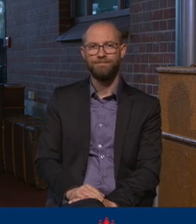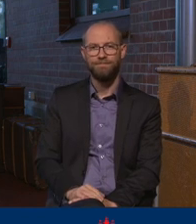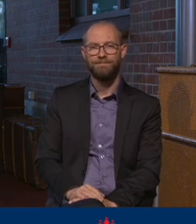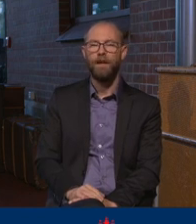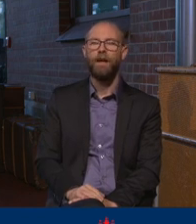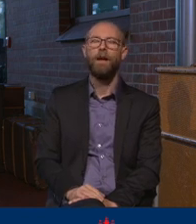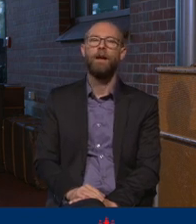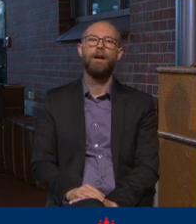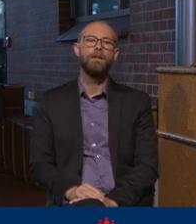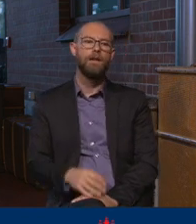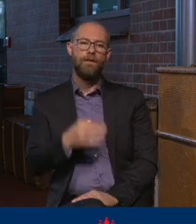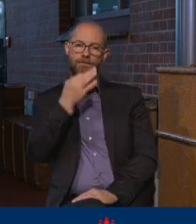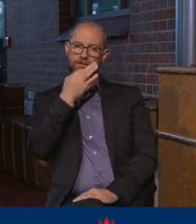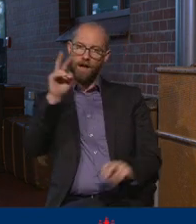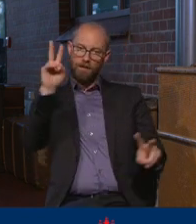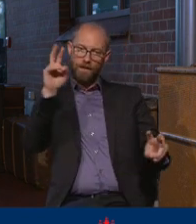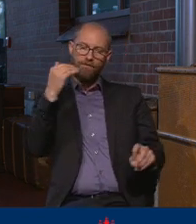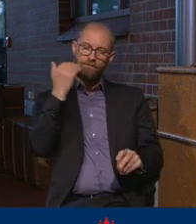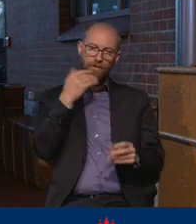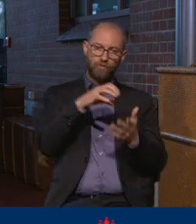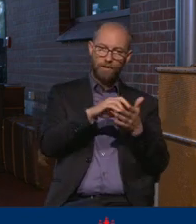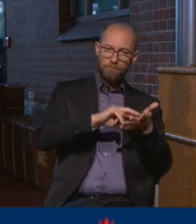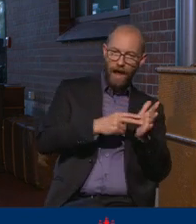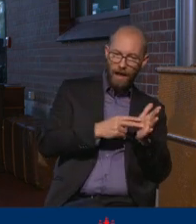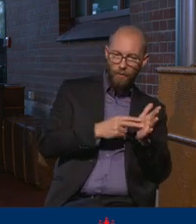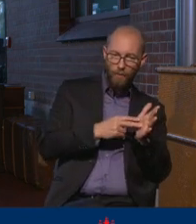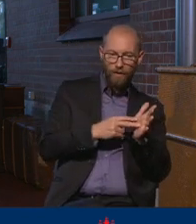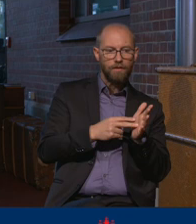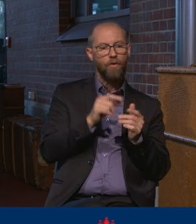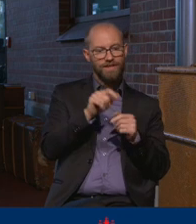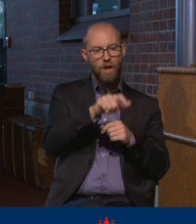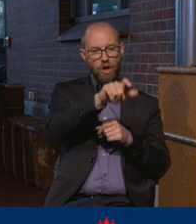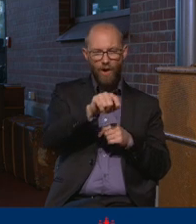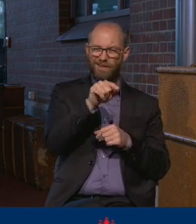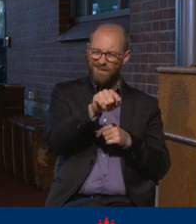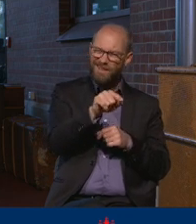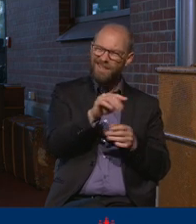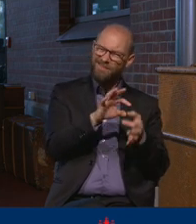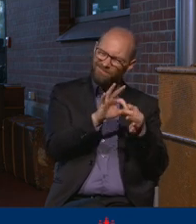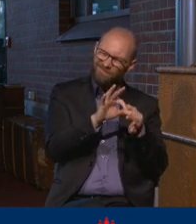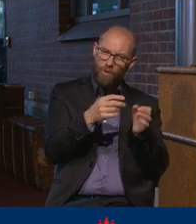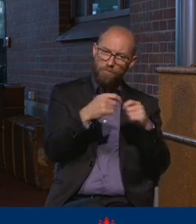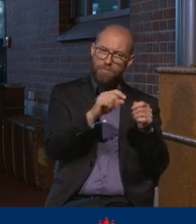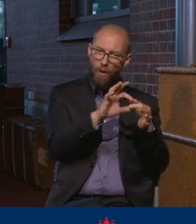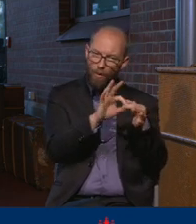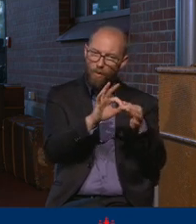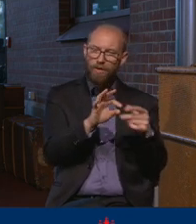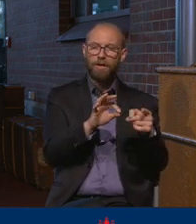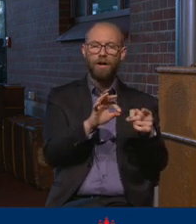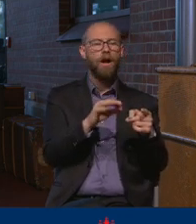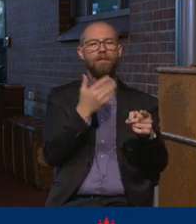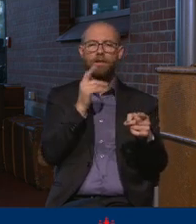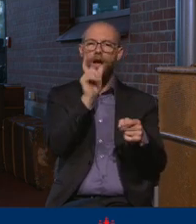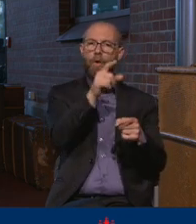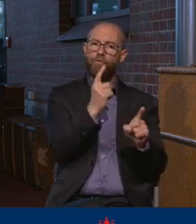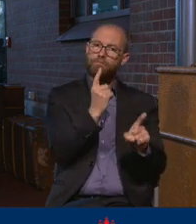stadt beziehungsweise die planerin auf die konkret von den umbaumaßnahmen betroffenen zugehen um individuelle perspektiven zu erörtern gibt es da